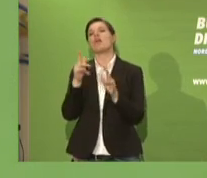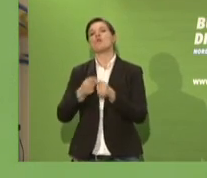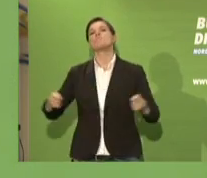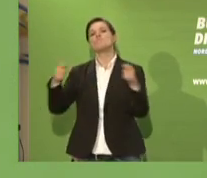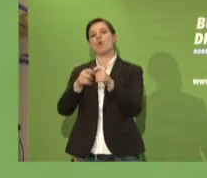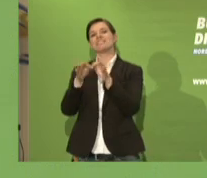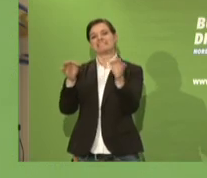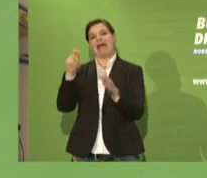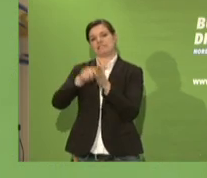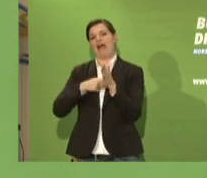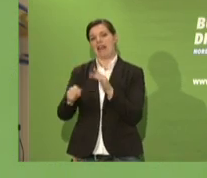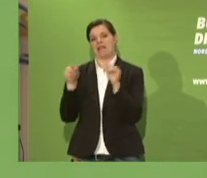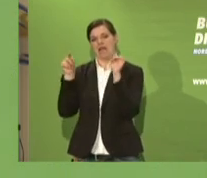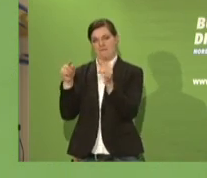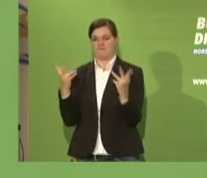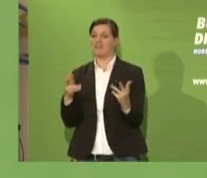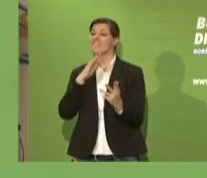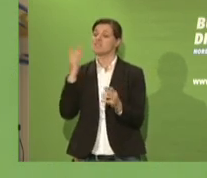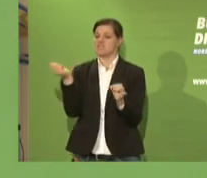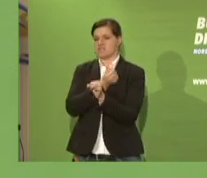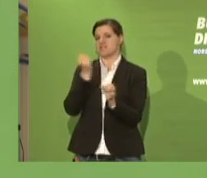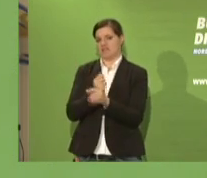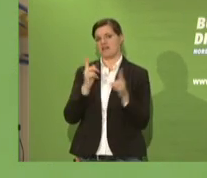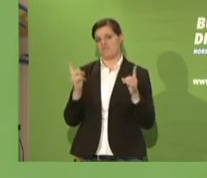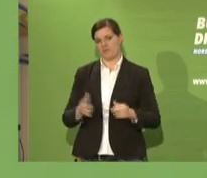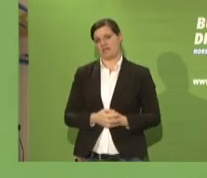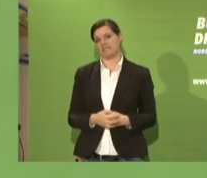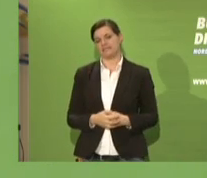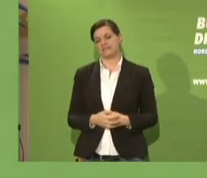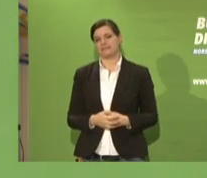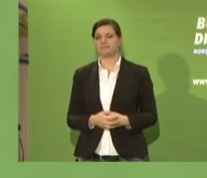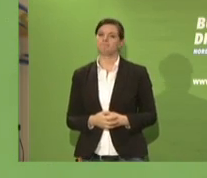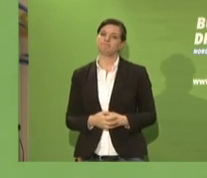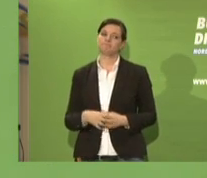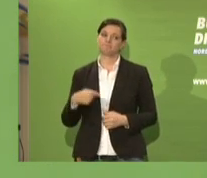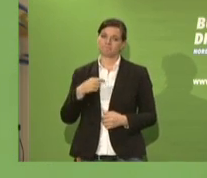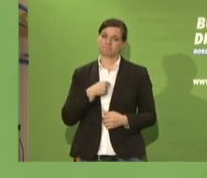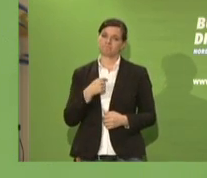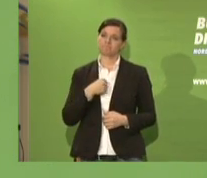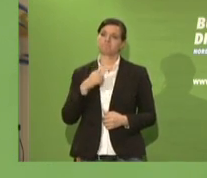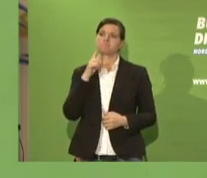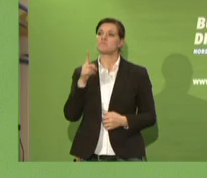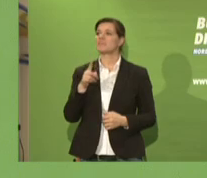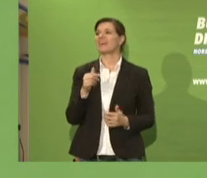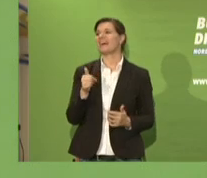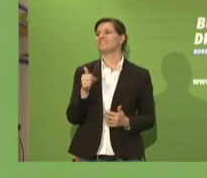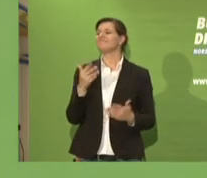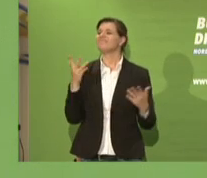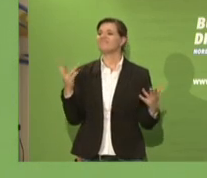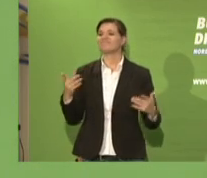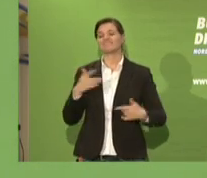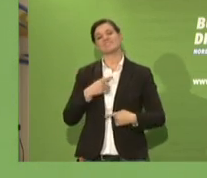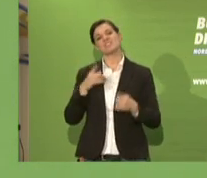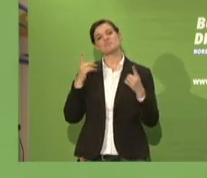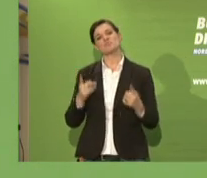diesen Bundestagswahlkampf gibt es eine Menge zu tun. Ich meine, wir sollten nicht einen Fehler machen, nämlich die